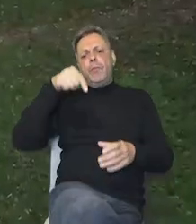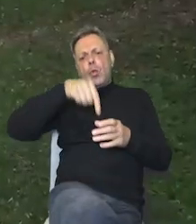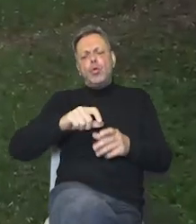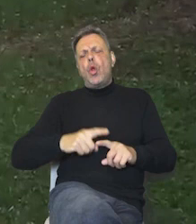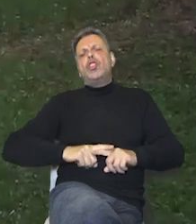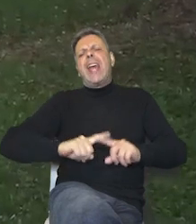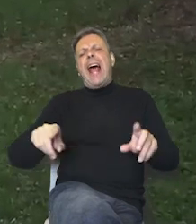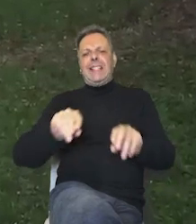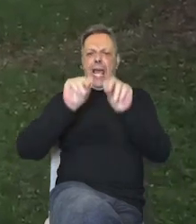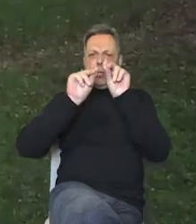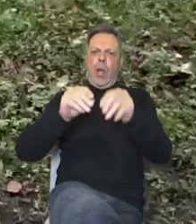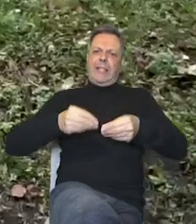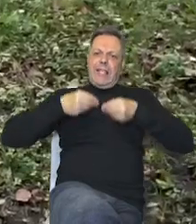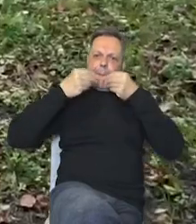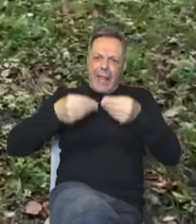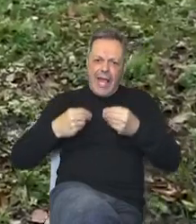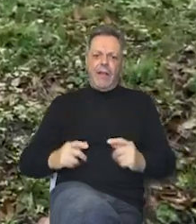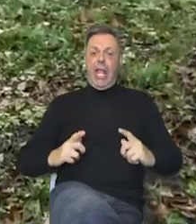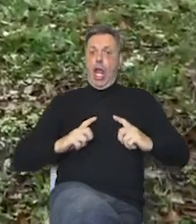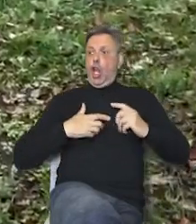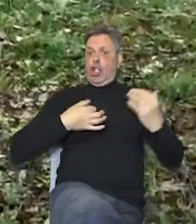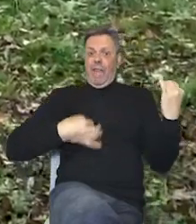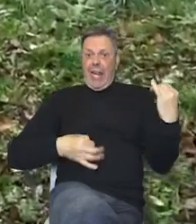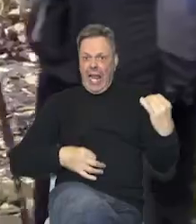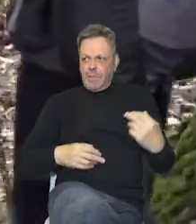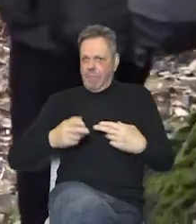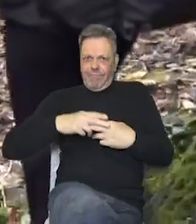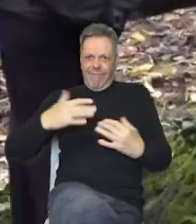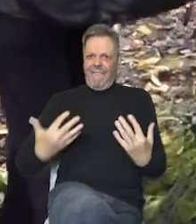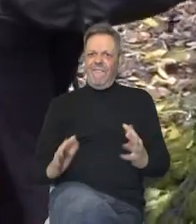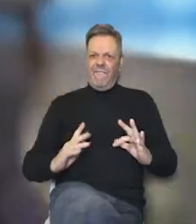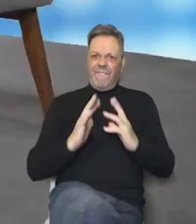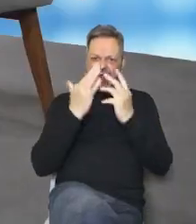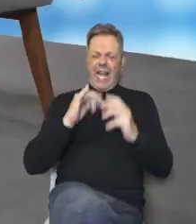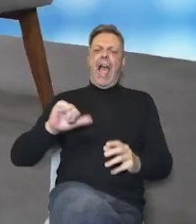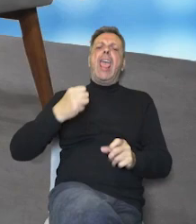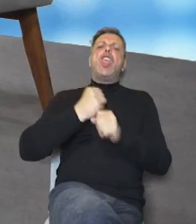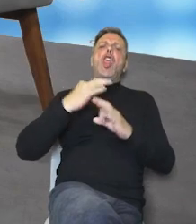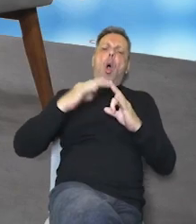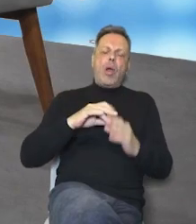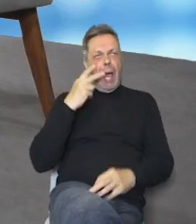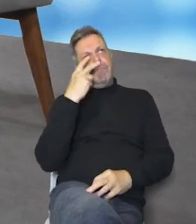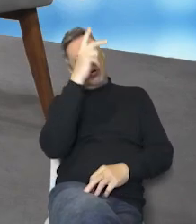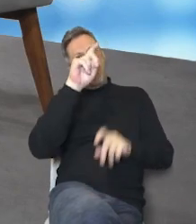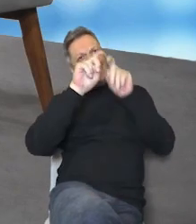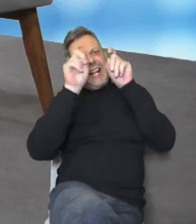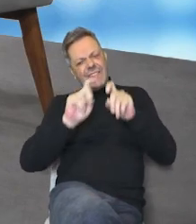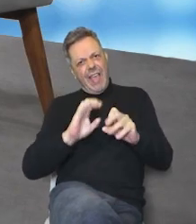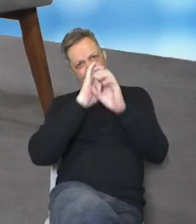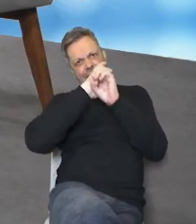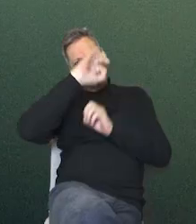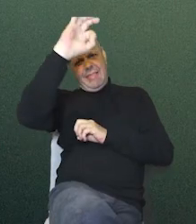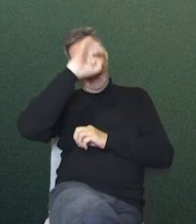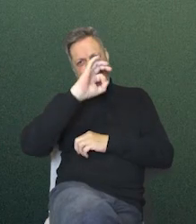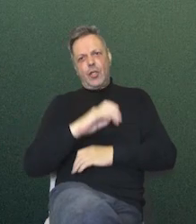razna edukacijska predavanja, živa glazba oko vatre, satovi joge, promatranje zvijezda teleskopom.